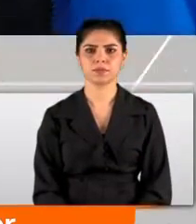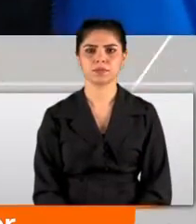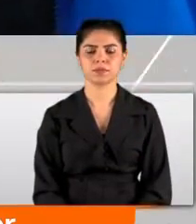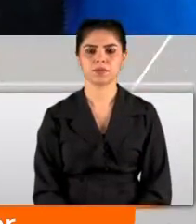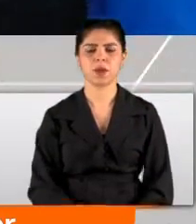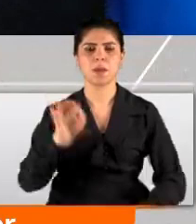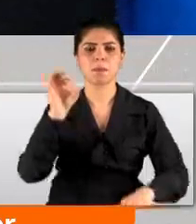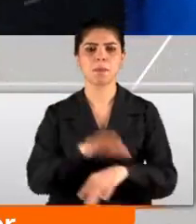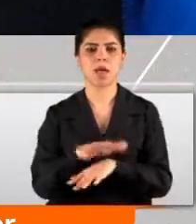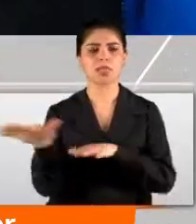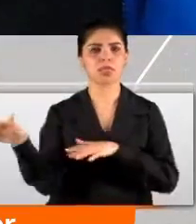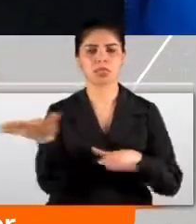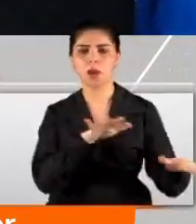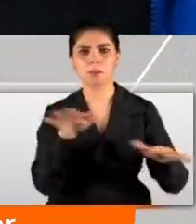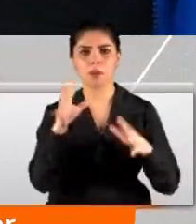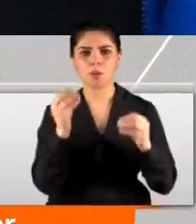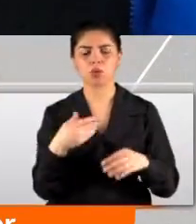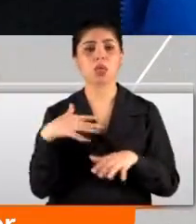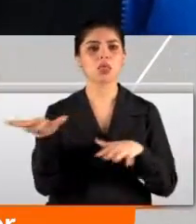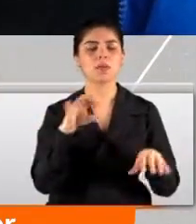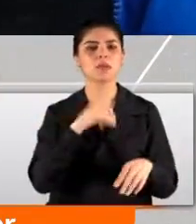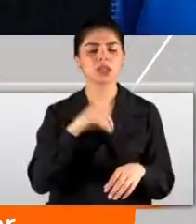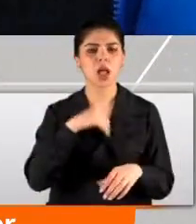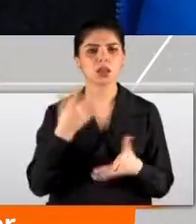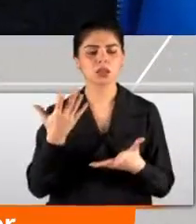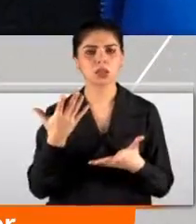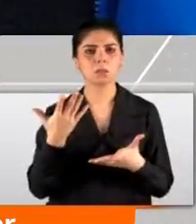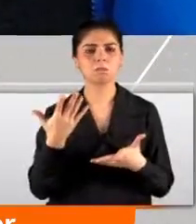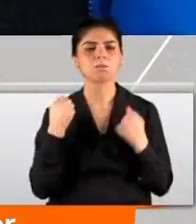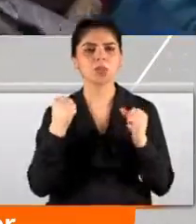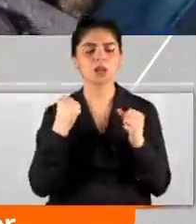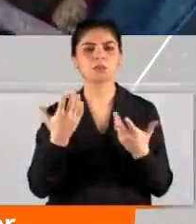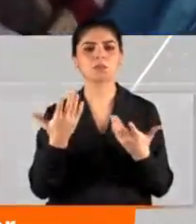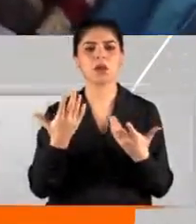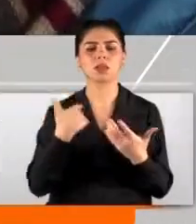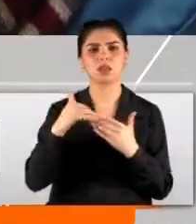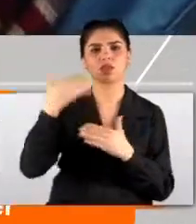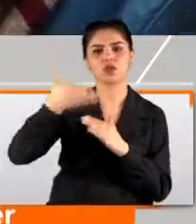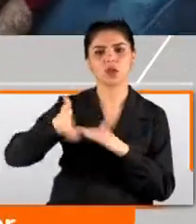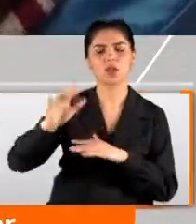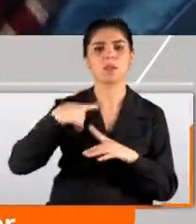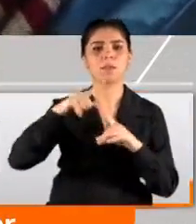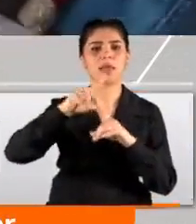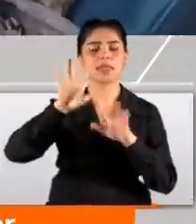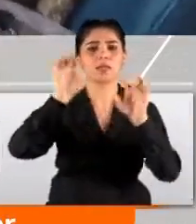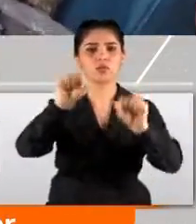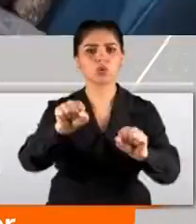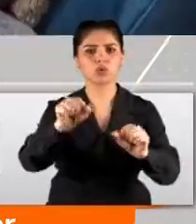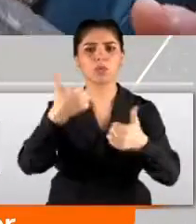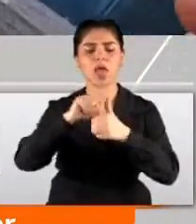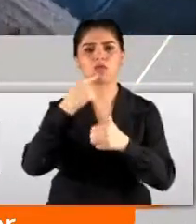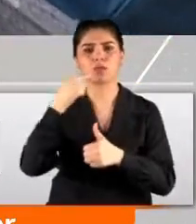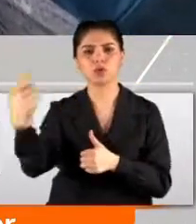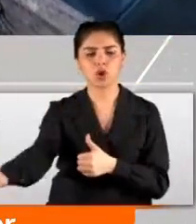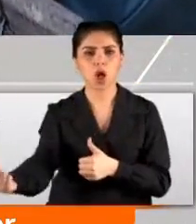Bir anda çok büyük bir sallantı oldu, dedik herhalde deprem oldu. O esnada kendimizi dışarı attık. Ben televizyon tutuyorum, devrilmesin diye hanıma